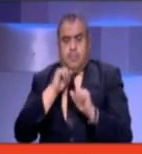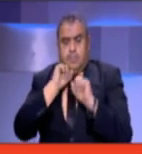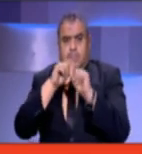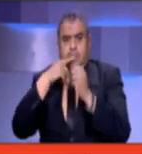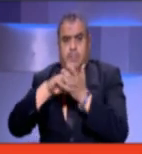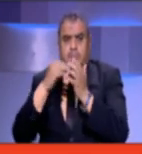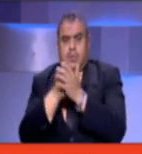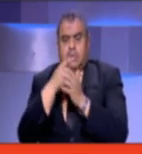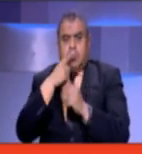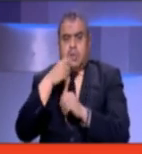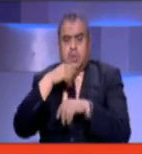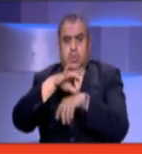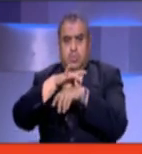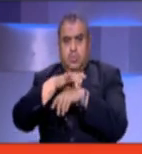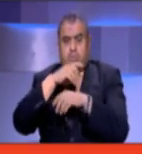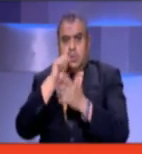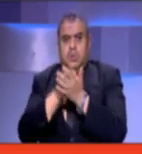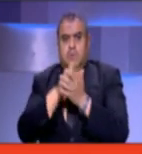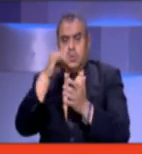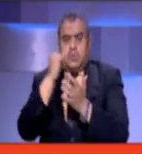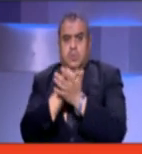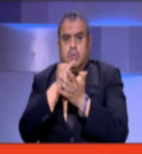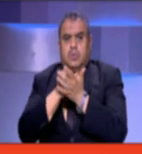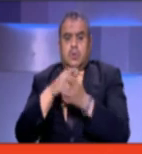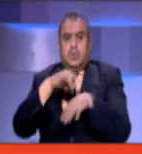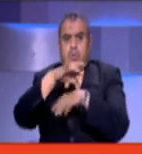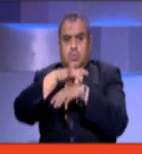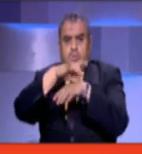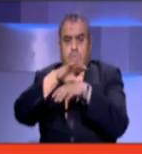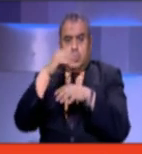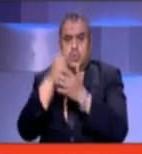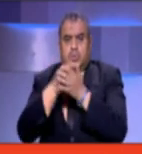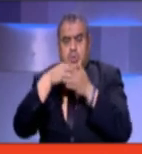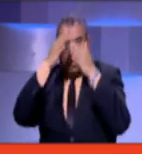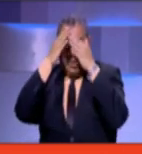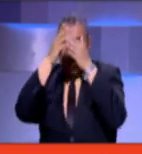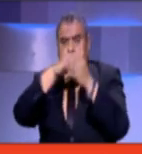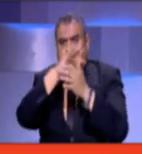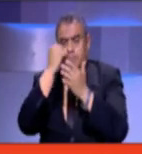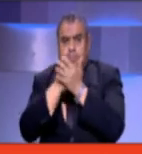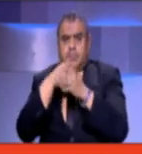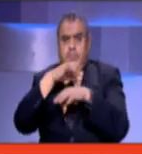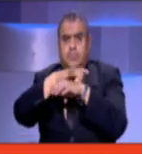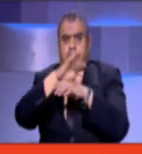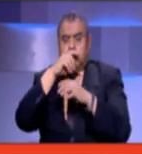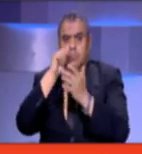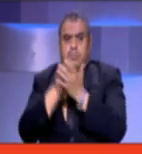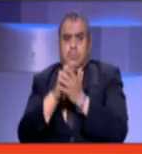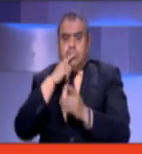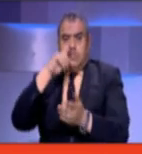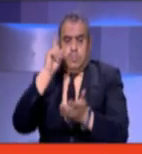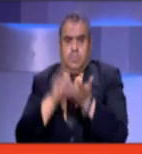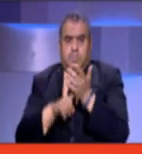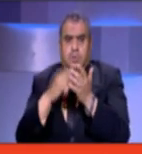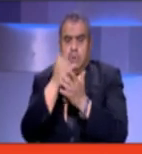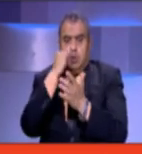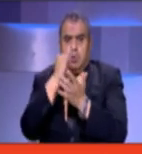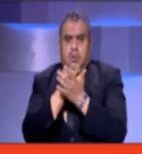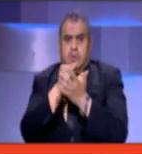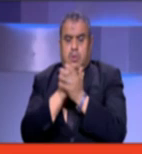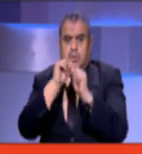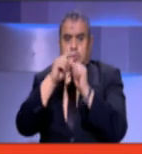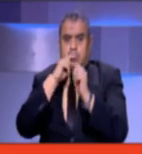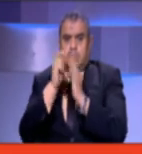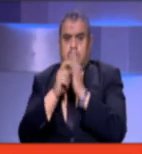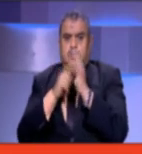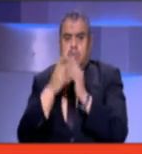للأطباء، ونأكد إن احنا نقول إن دور الأطباء والتمريض وكل الفريق الطبي هو واجب وطني وواجب إنساني قبل ما